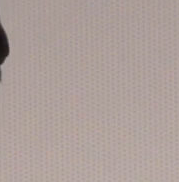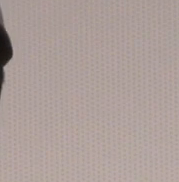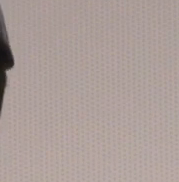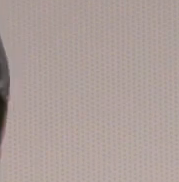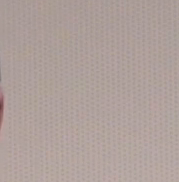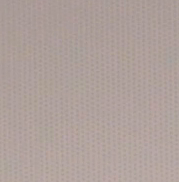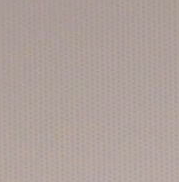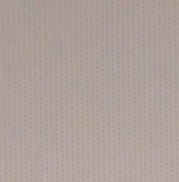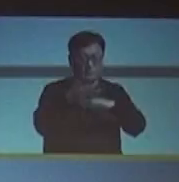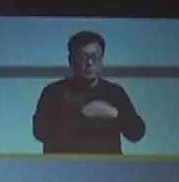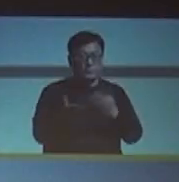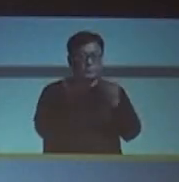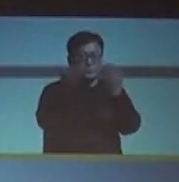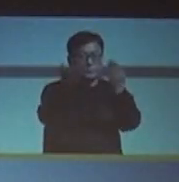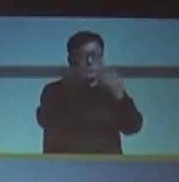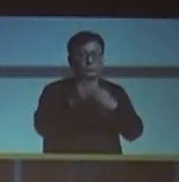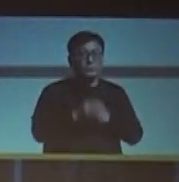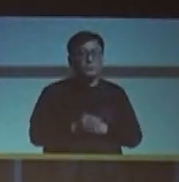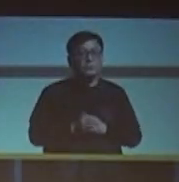감사합니다.